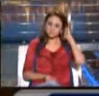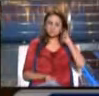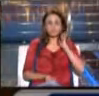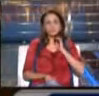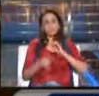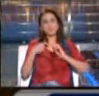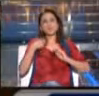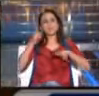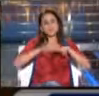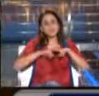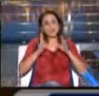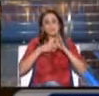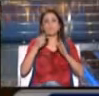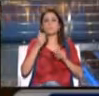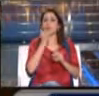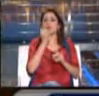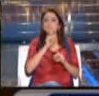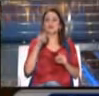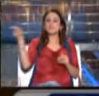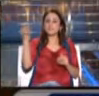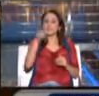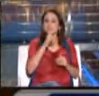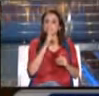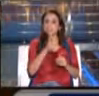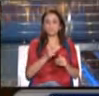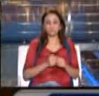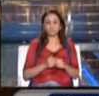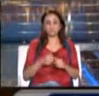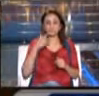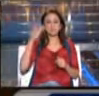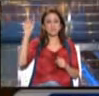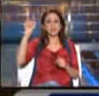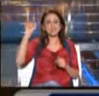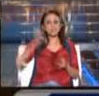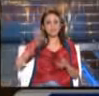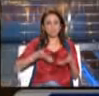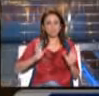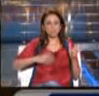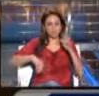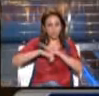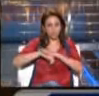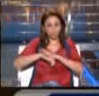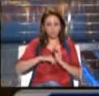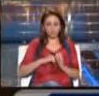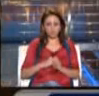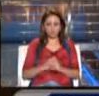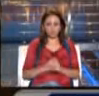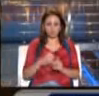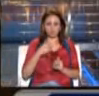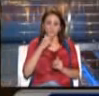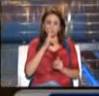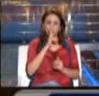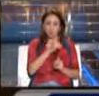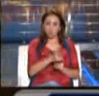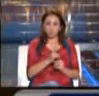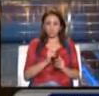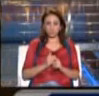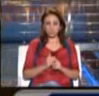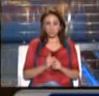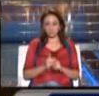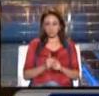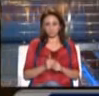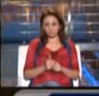هنكرر الغلطه دي تاني. دي واحد. رقم 2, اتحاد الكوره انا عندي اللي انا هقوله لحضرتك ده برضو مفيش حد